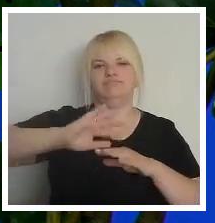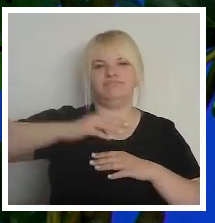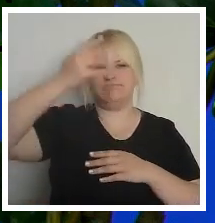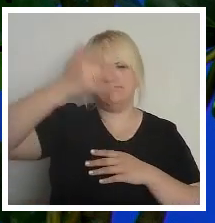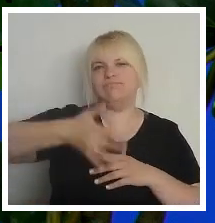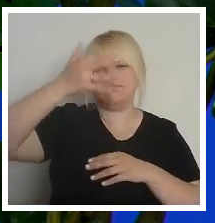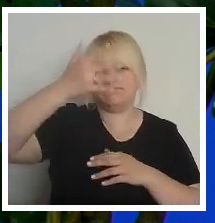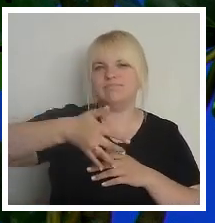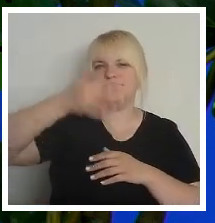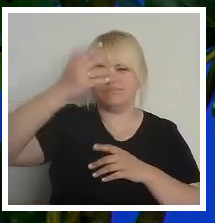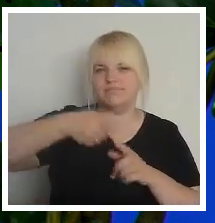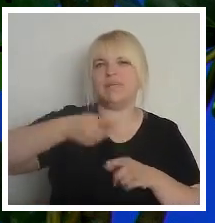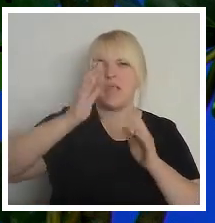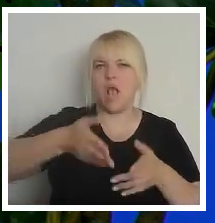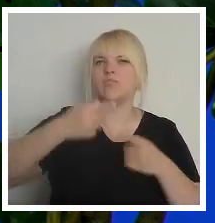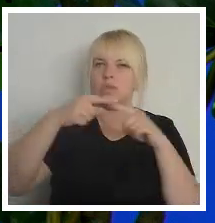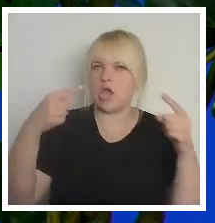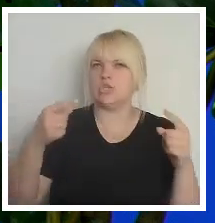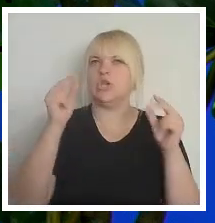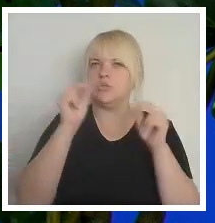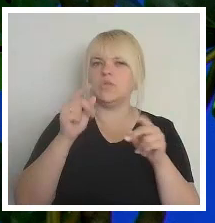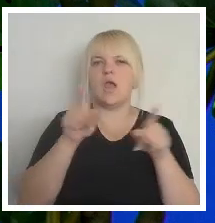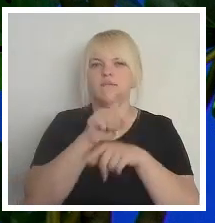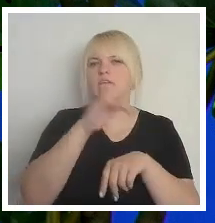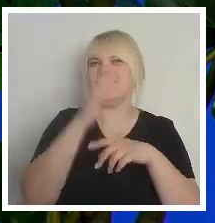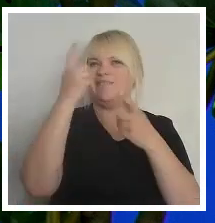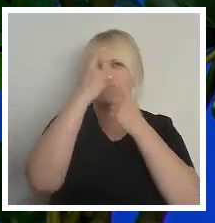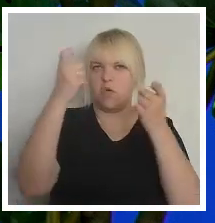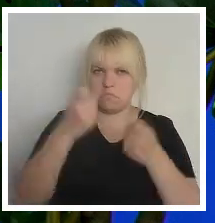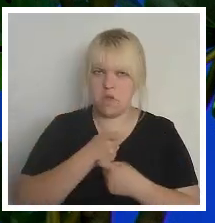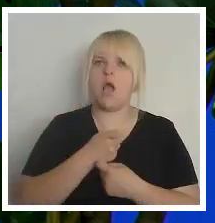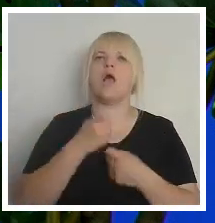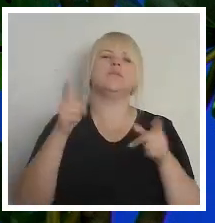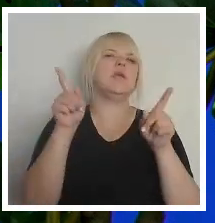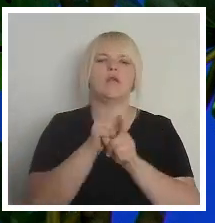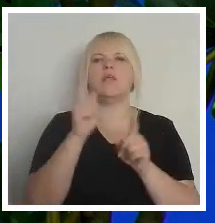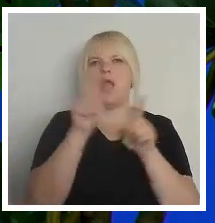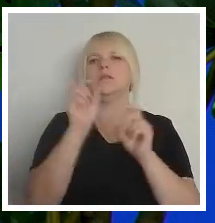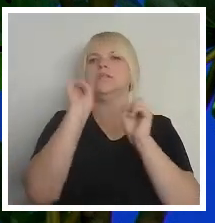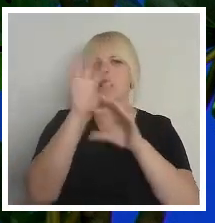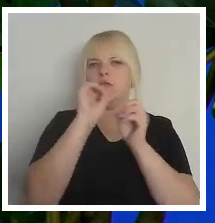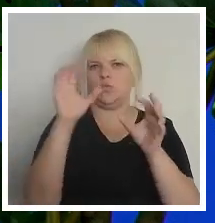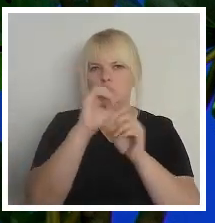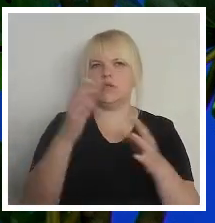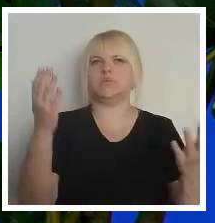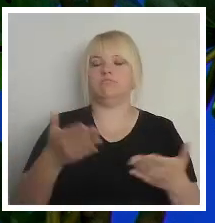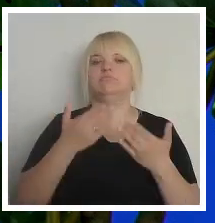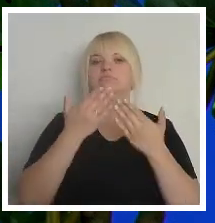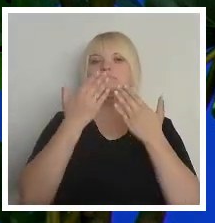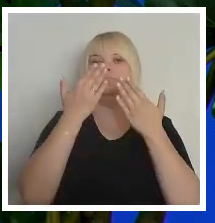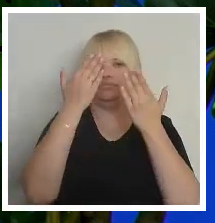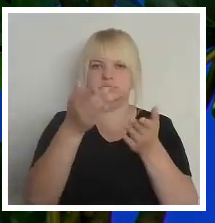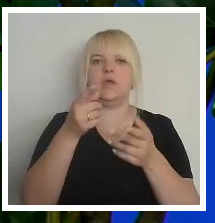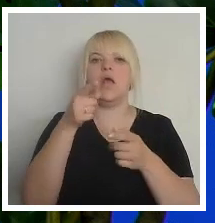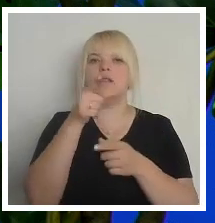uzticamam un pavisam noteikti gan faktoloģiski informējošam, gan arī skaidrojošam, lai tā bilde, teiksim,